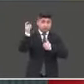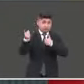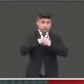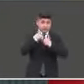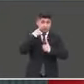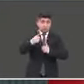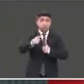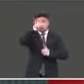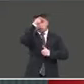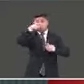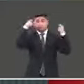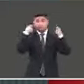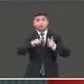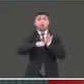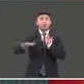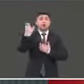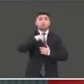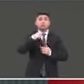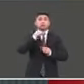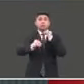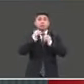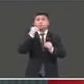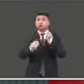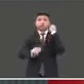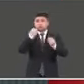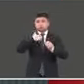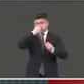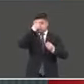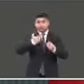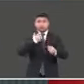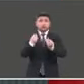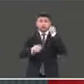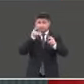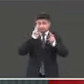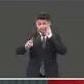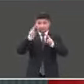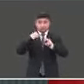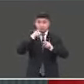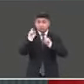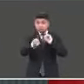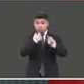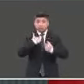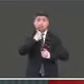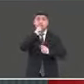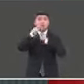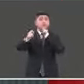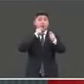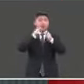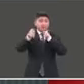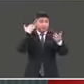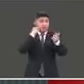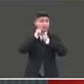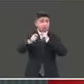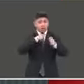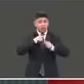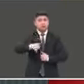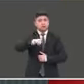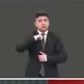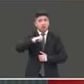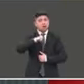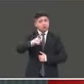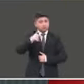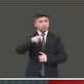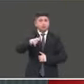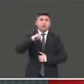üzere ülkemizin doğrudan yüzleştiği sorunlarla ilgili tespit ve tekliflerim izinde Çok yakında